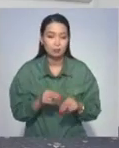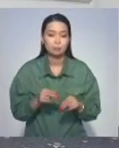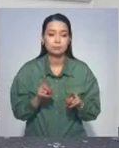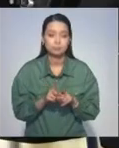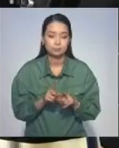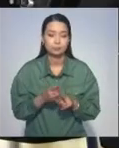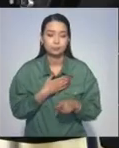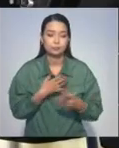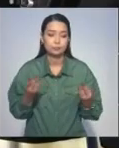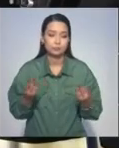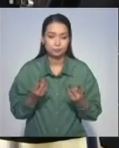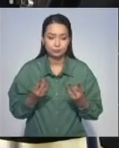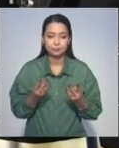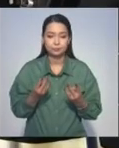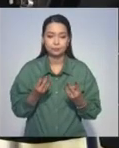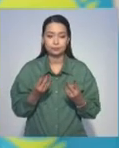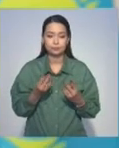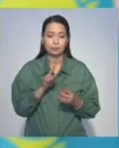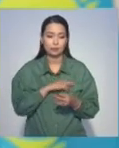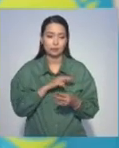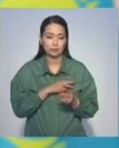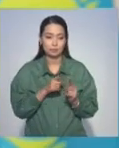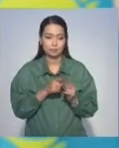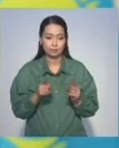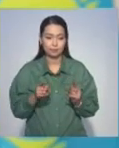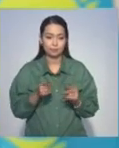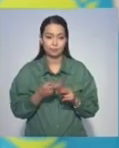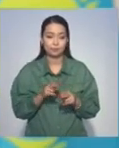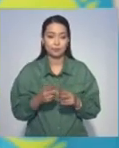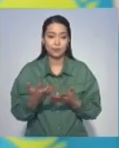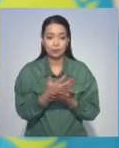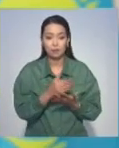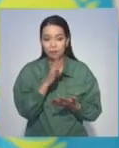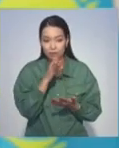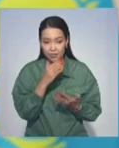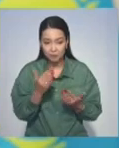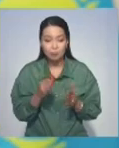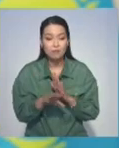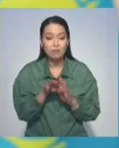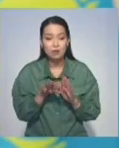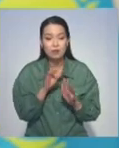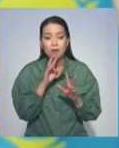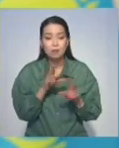нам нужно сразу с первого дня включиться в работу. Те наказы, которые мы собирали во время электорального периода, мы